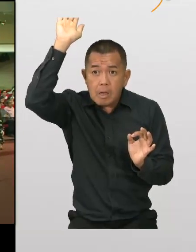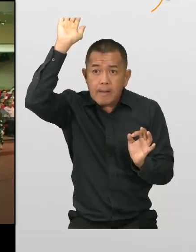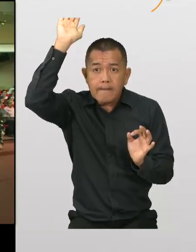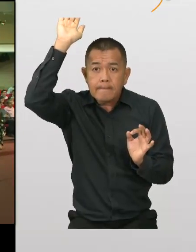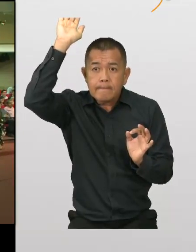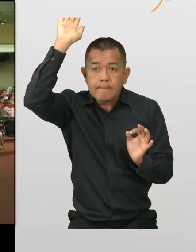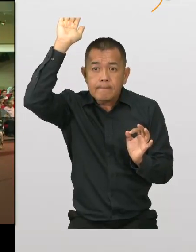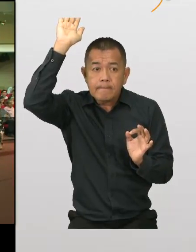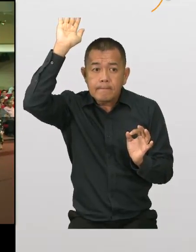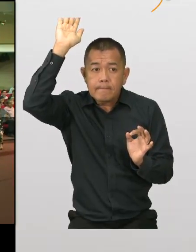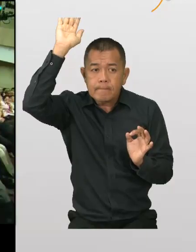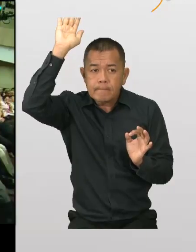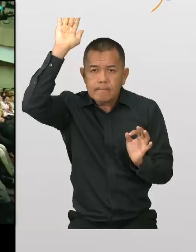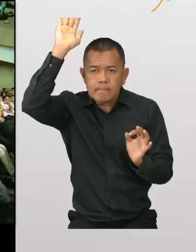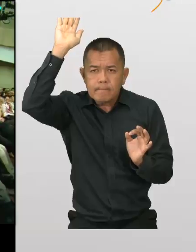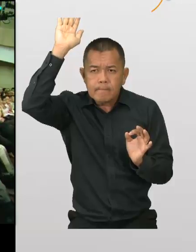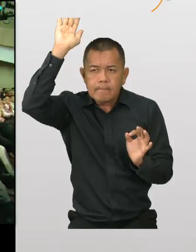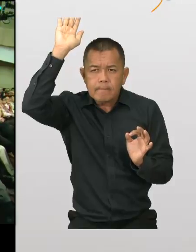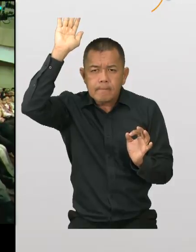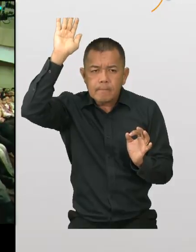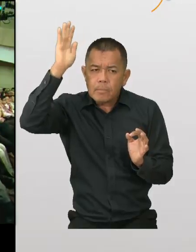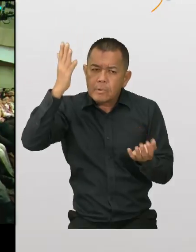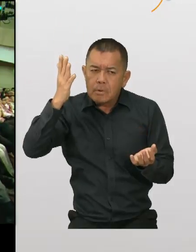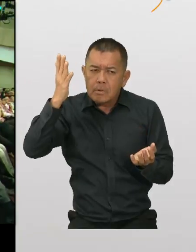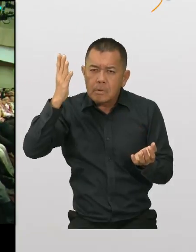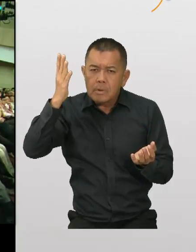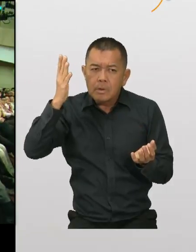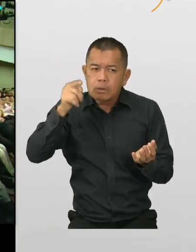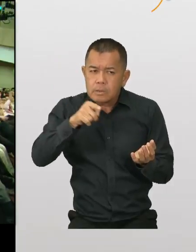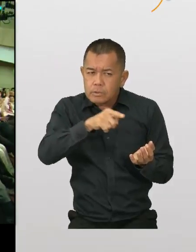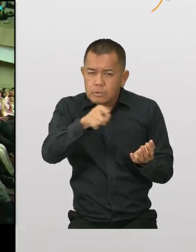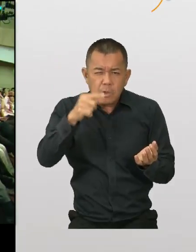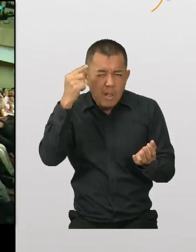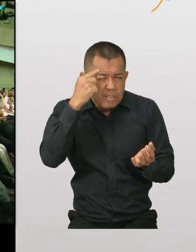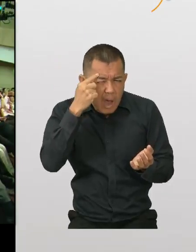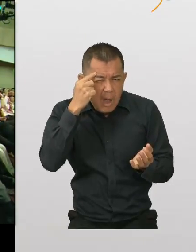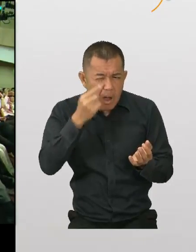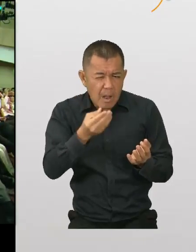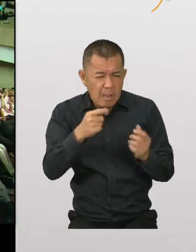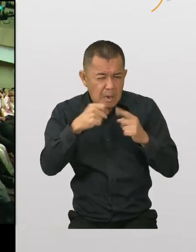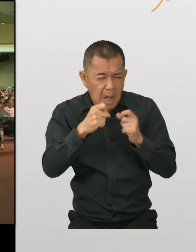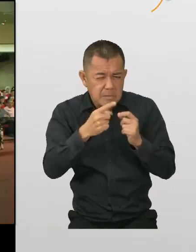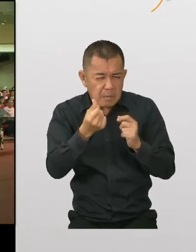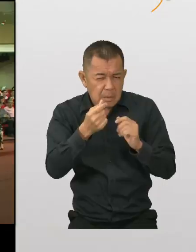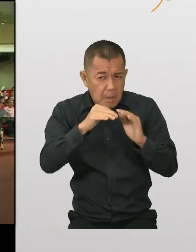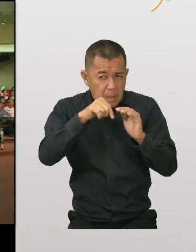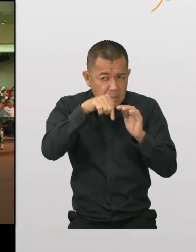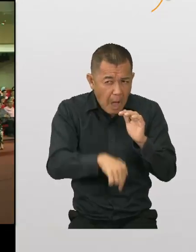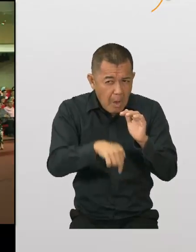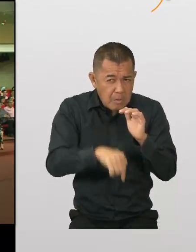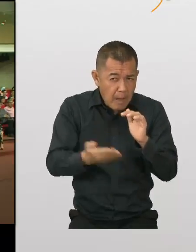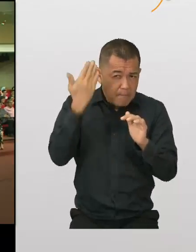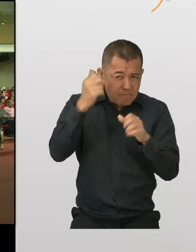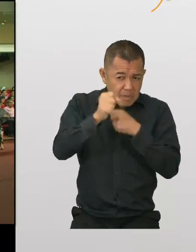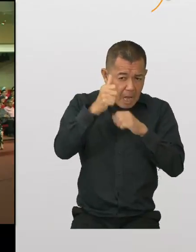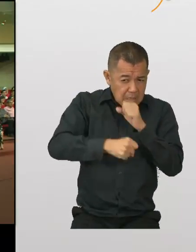someone is willing or bold enough to 谁觉得 raise 现在 the 的电 hand. 费比10 If you 年 think 前 that 便宜 today's 的 electricity 请举 tariff is 手 lower than what it was 10 years ago, please raise your hands. 也没 Lower. 有多少